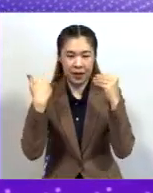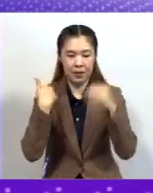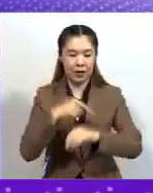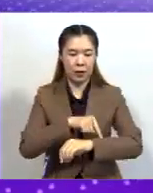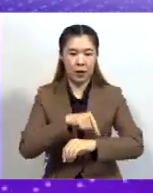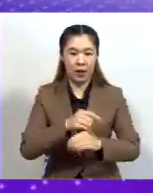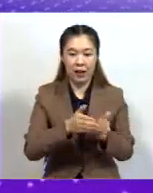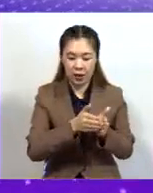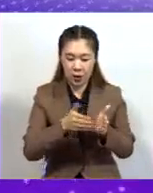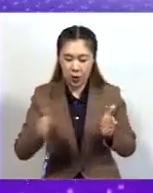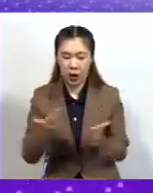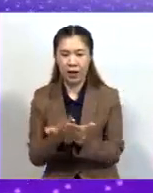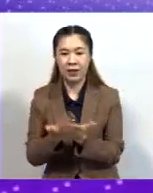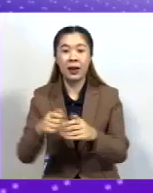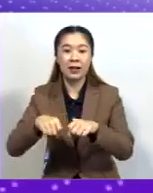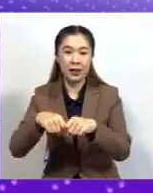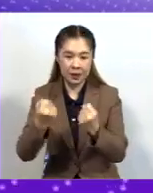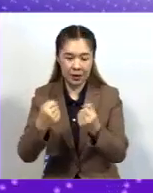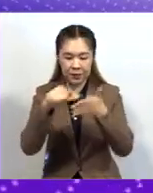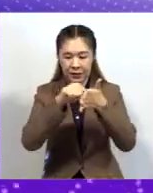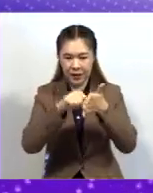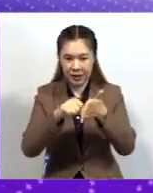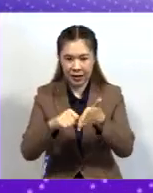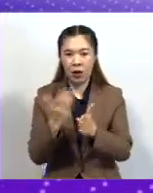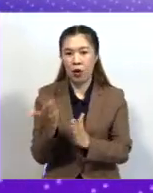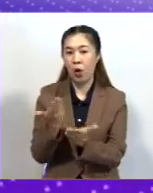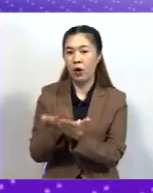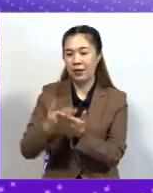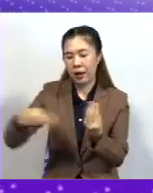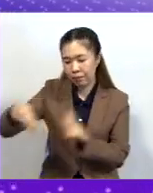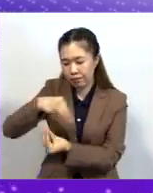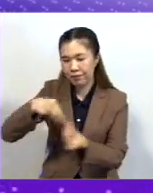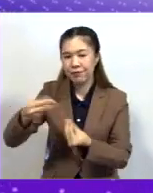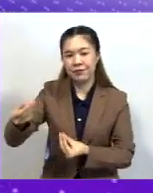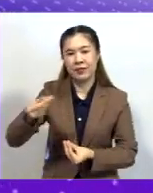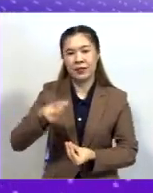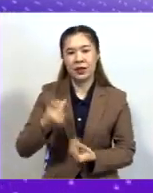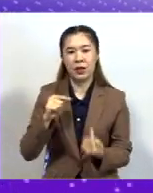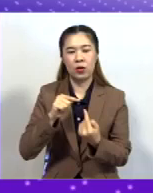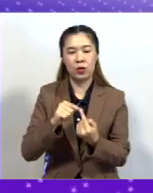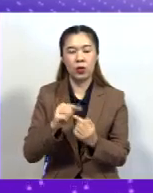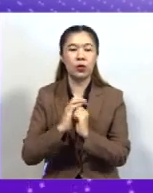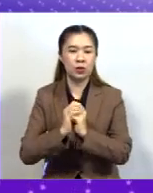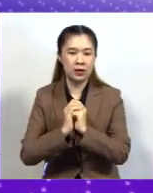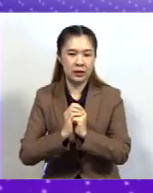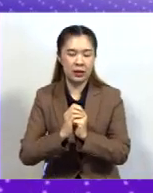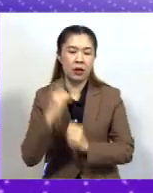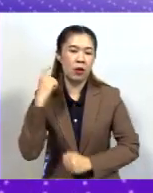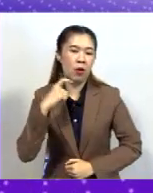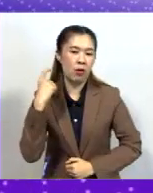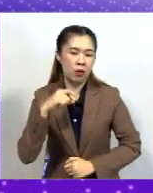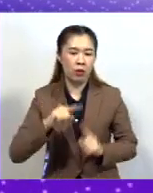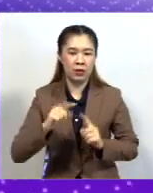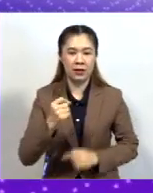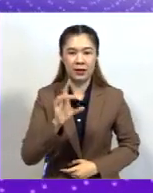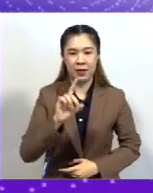ยะเวลาการยกเว้นค่าธรรมเนียมการเปลี่ยนแปลงหรือว่าขอคืนเงินเฉพาะเส้นทางที่เดินทางไปที่ประเทศจีนและฮ่องกงระหว่างวัน